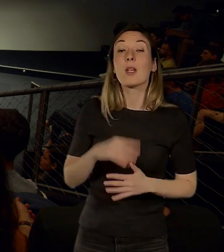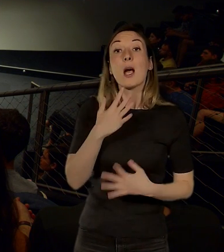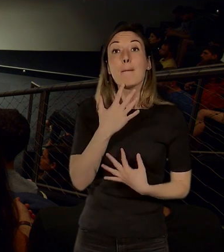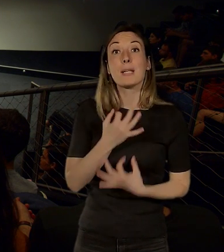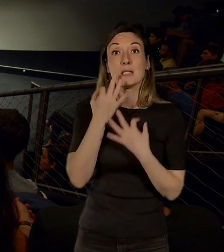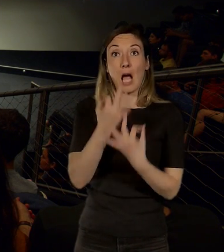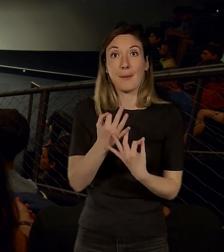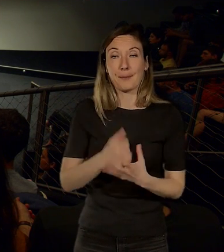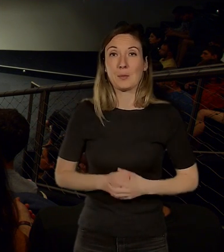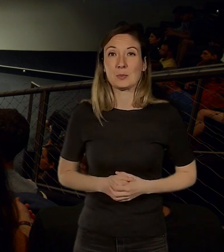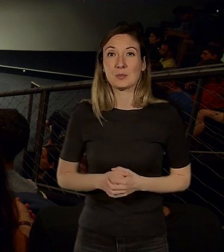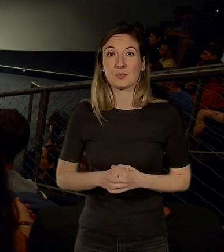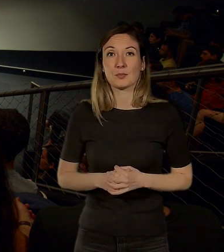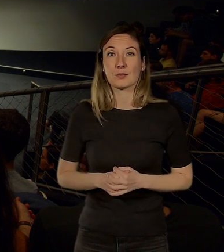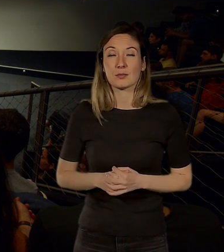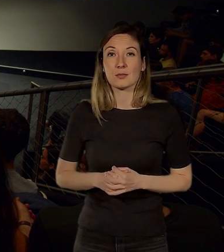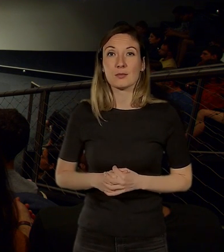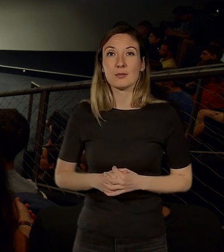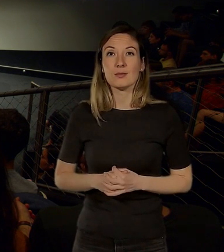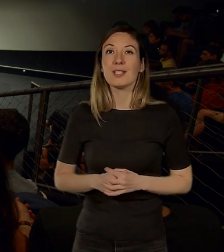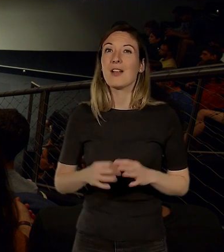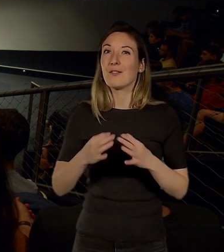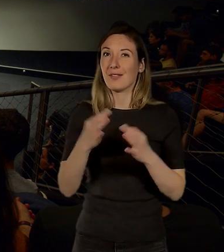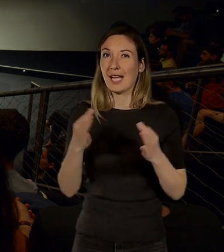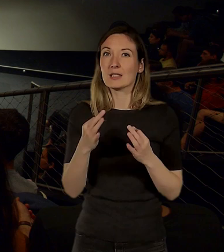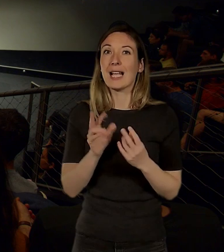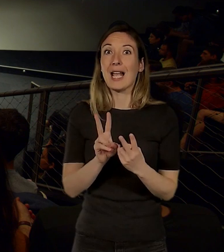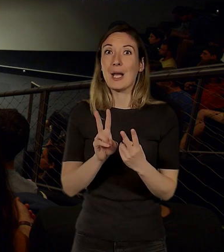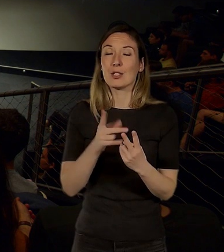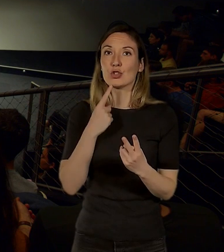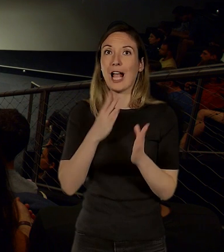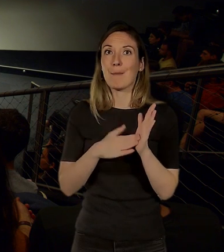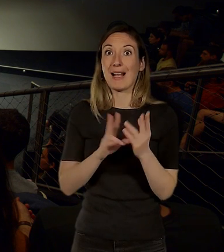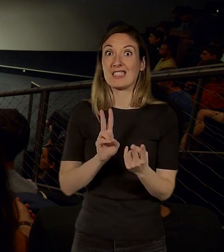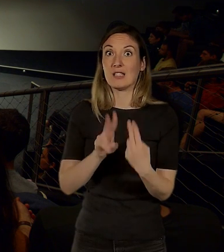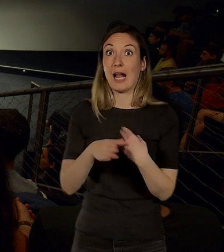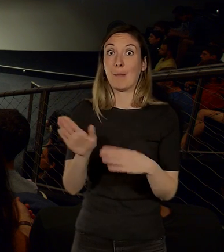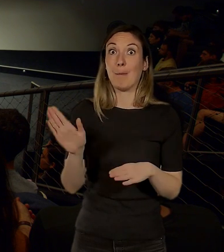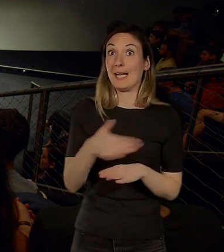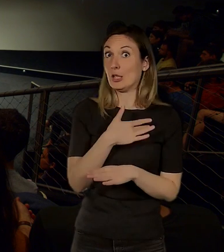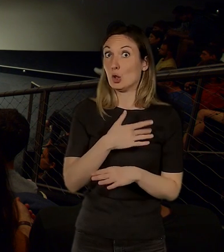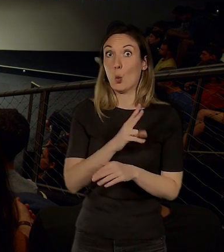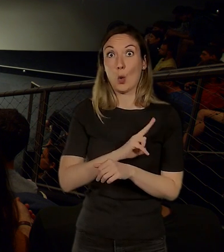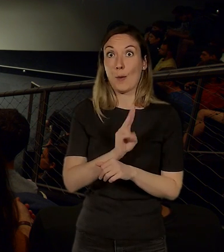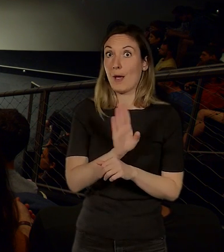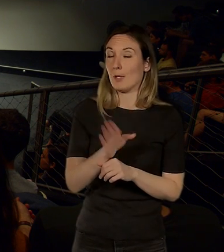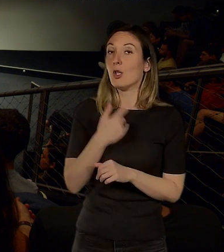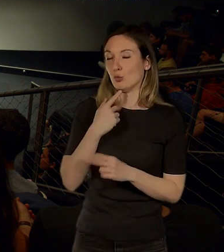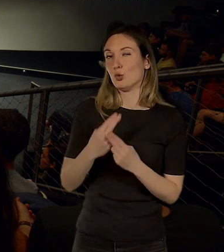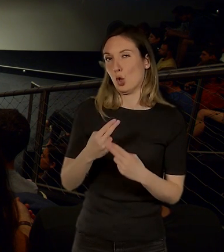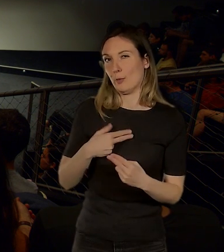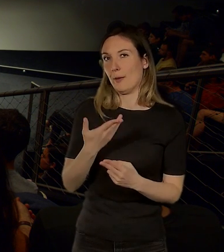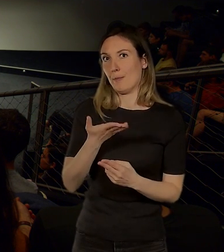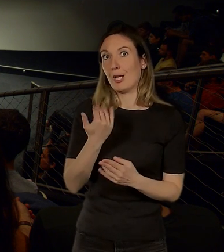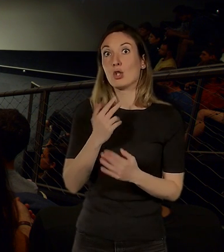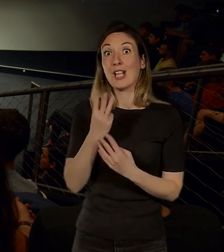tom, já jsem se chtěl zeptat na tu odstranění té magistrály, vy jste pak na to odpověděl a když jste mluvili o tom, že ty tři pruhy asi nepůjdou zrušit a